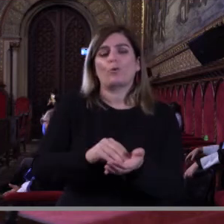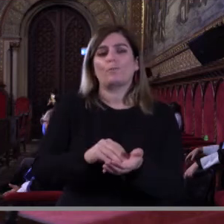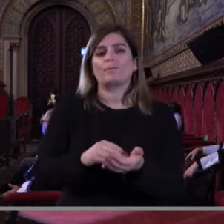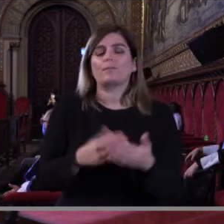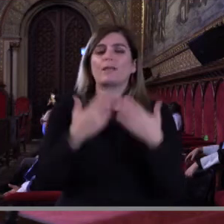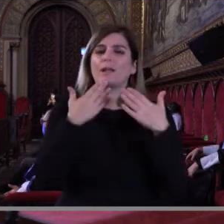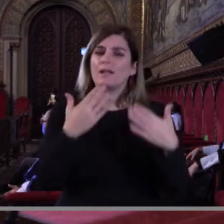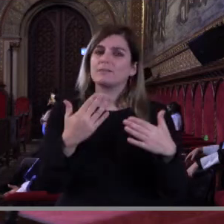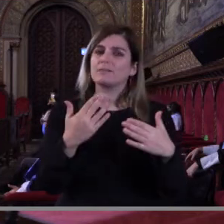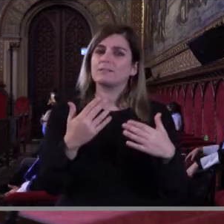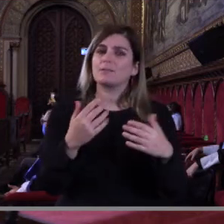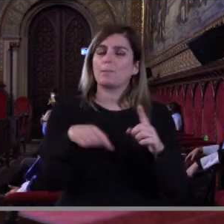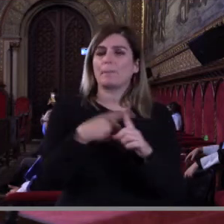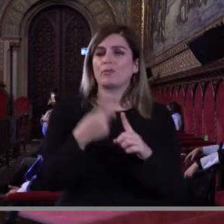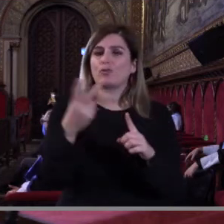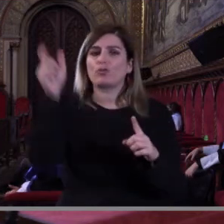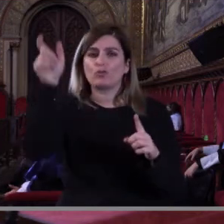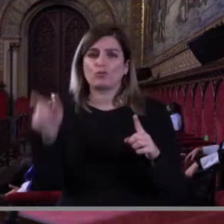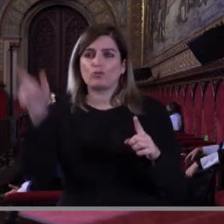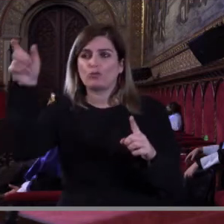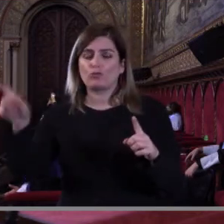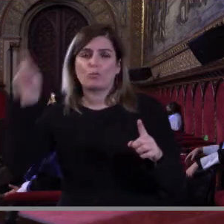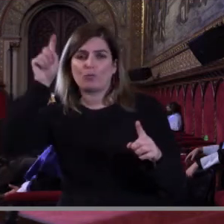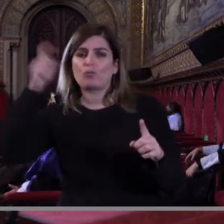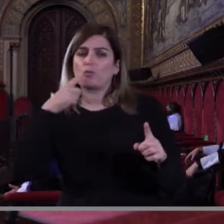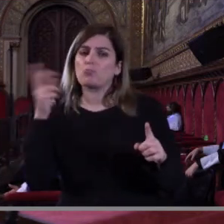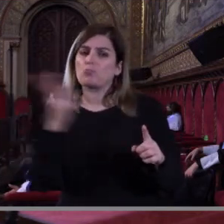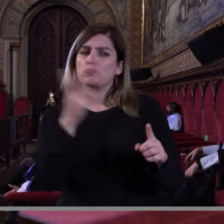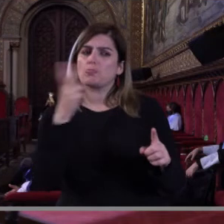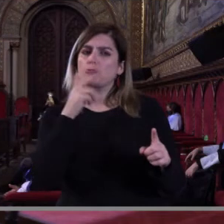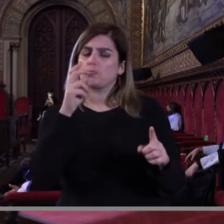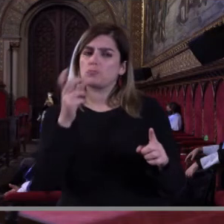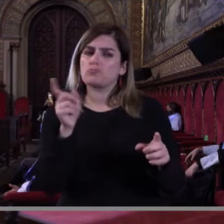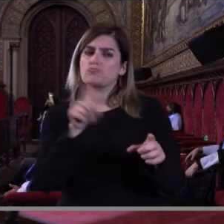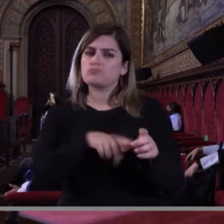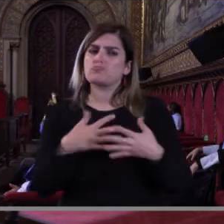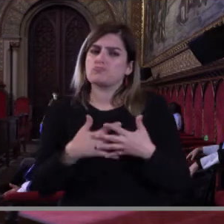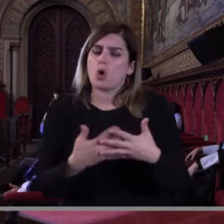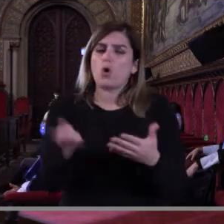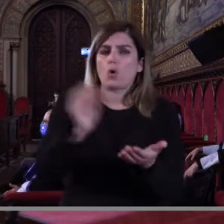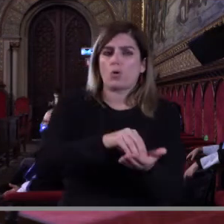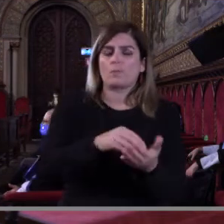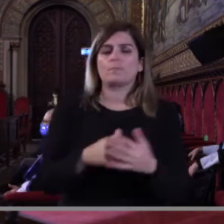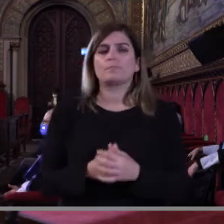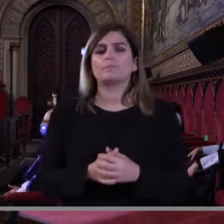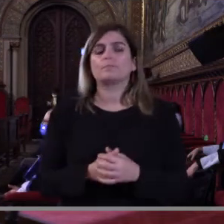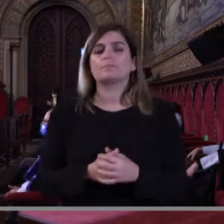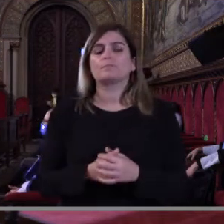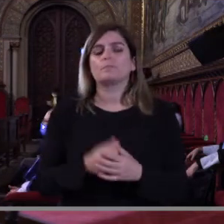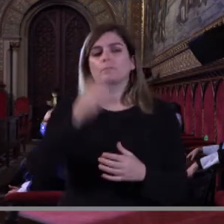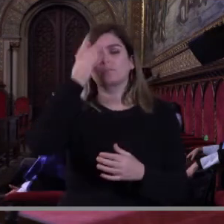ell, 2 professors més, de moment, han manifestat la intenció de presentar les seves candidatures.